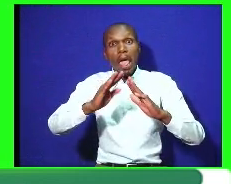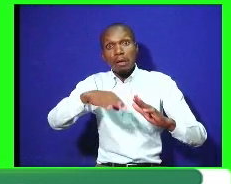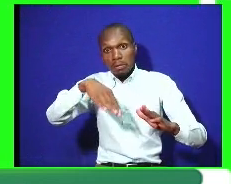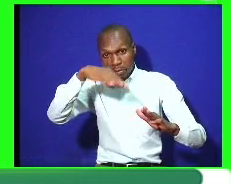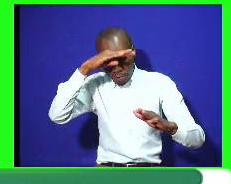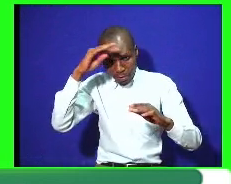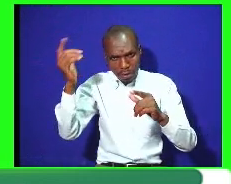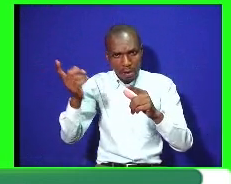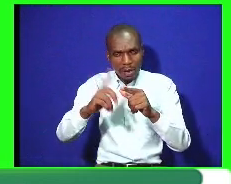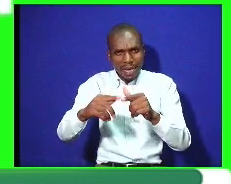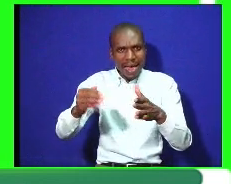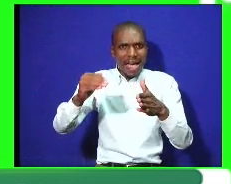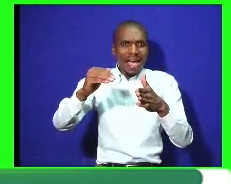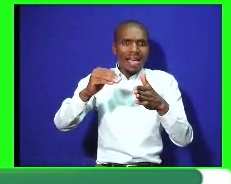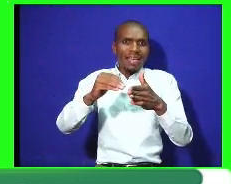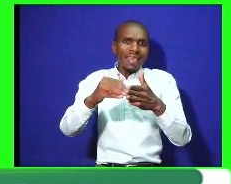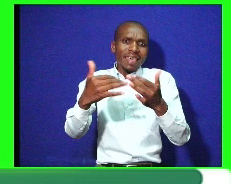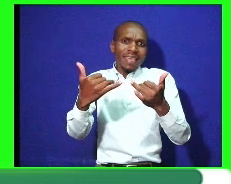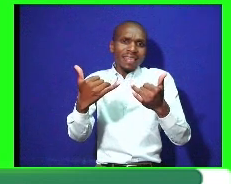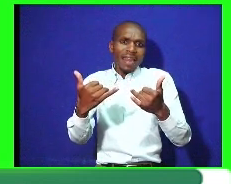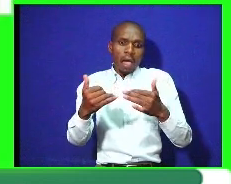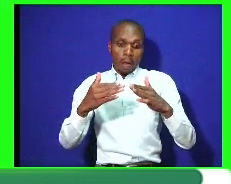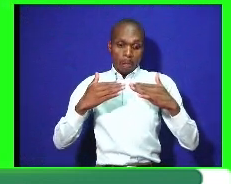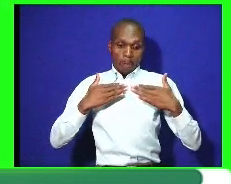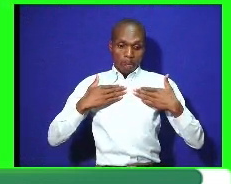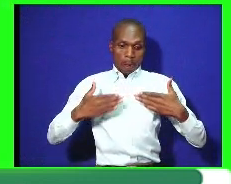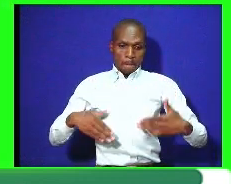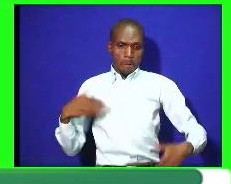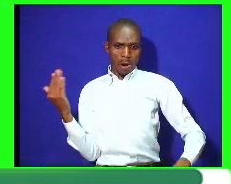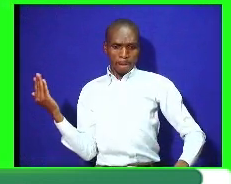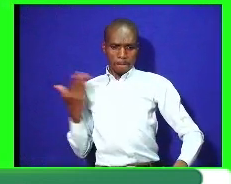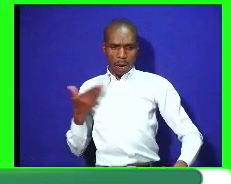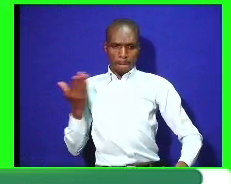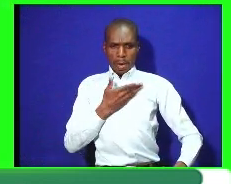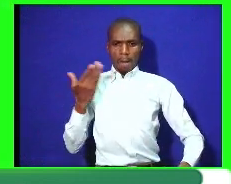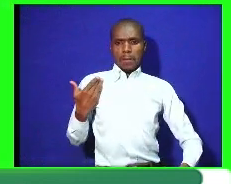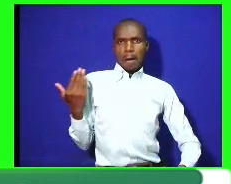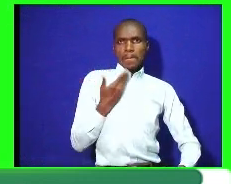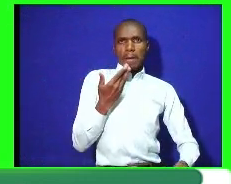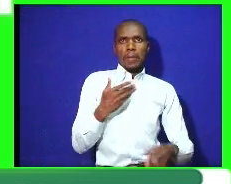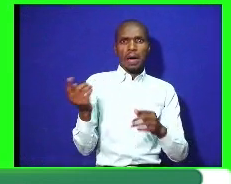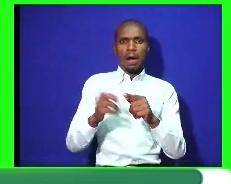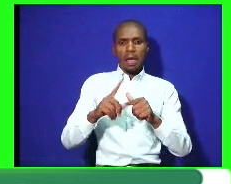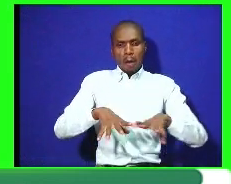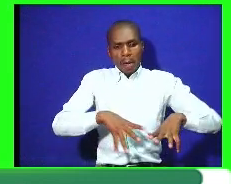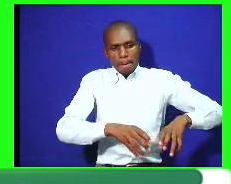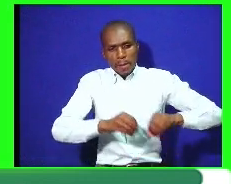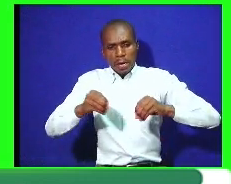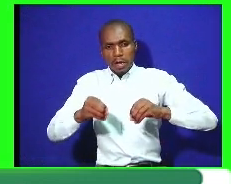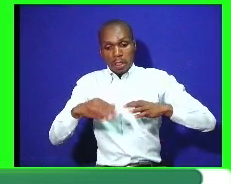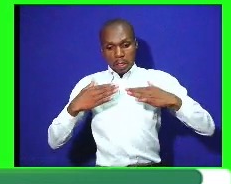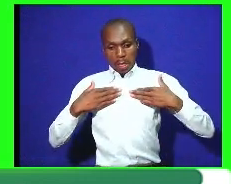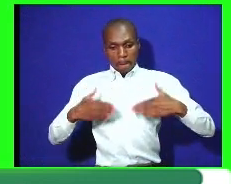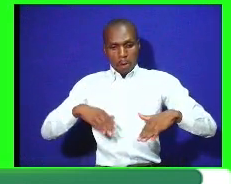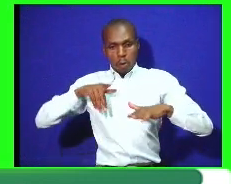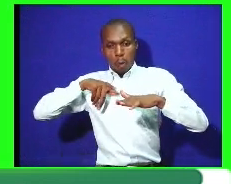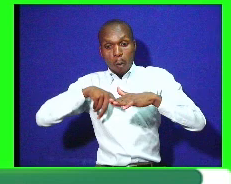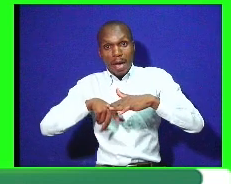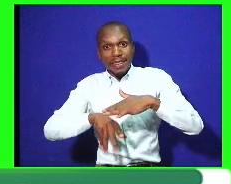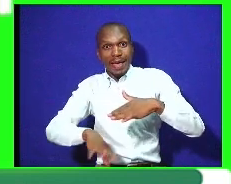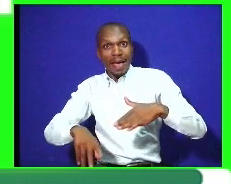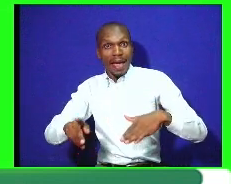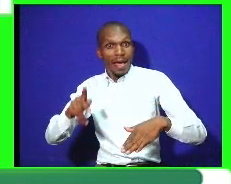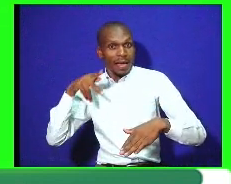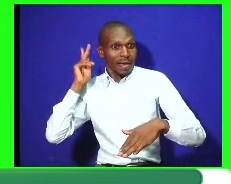mwili kini tunapata hiyo mwili iko na majeraha. Tukachukua mwili, tupeleka mochari Kisii teaching